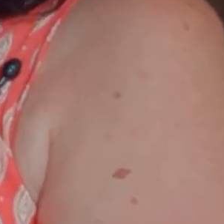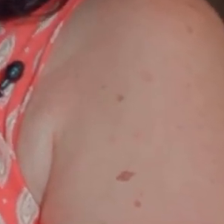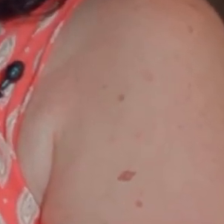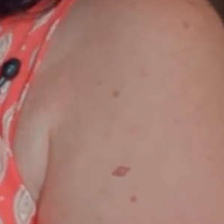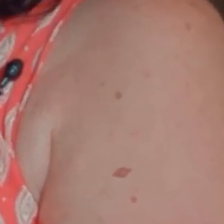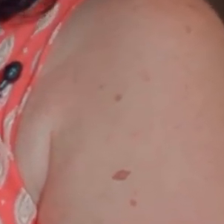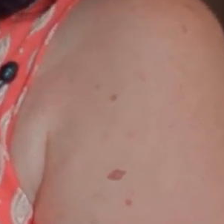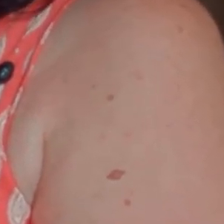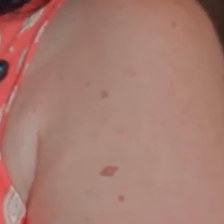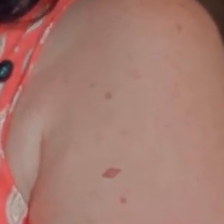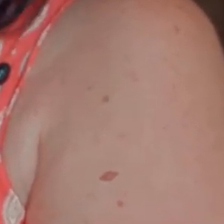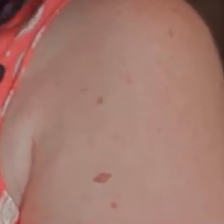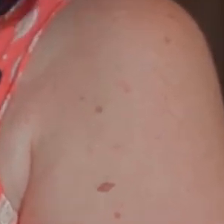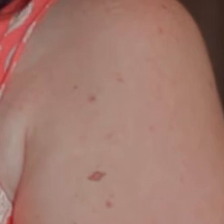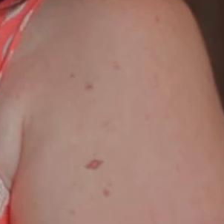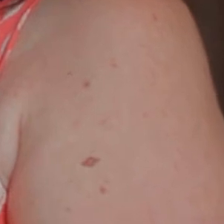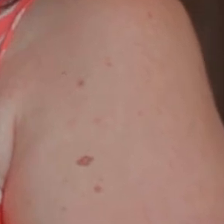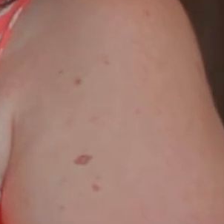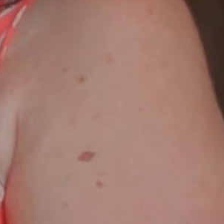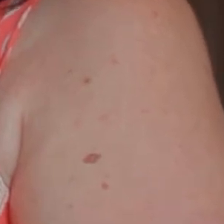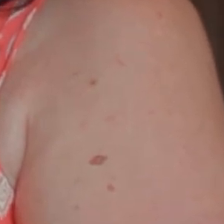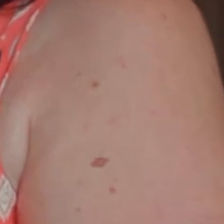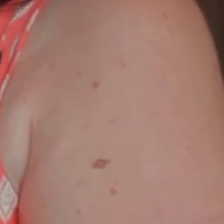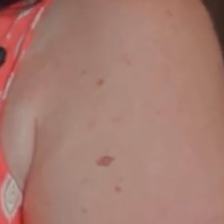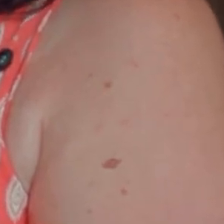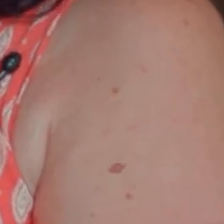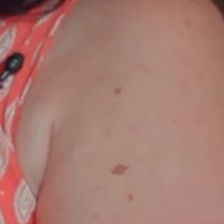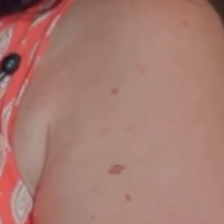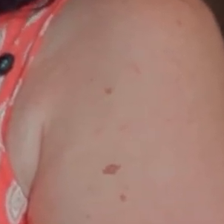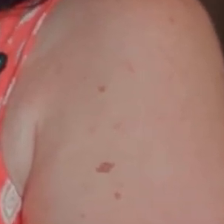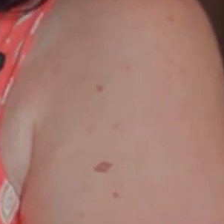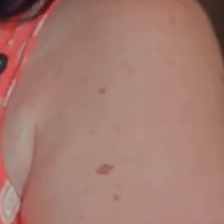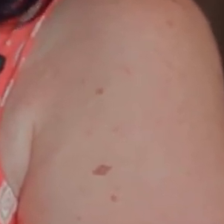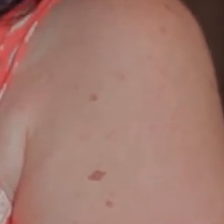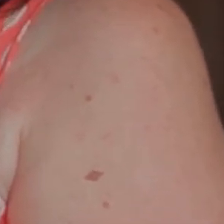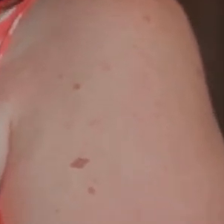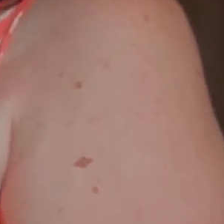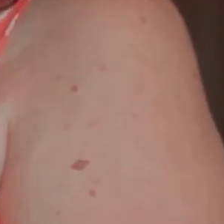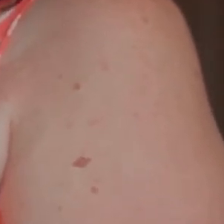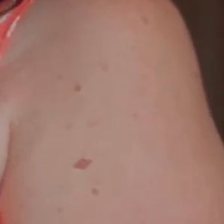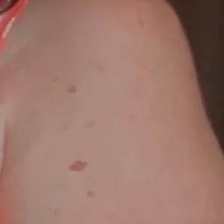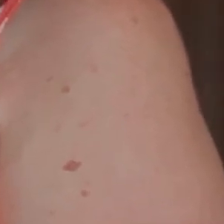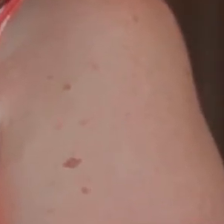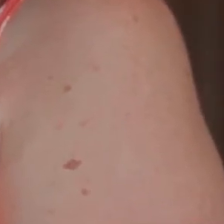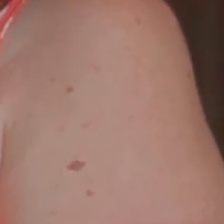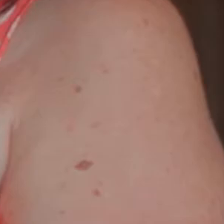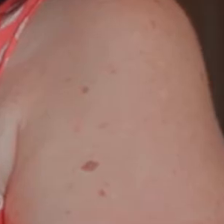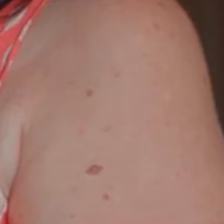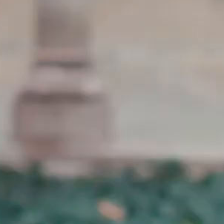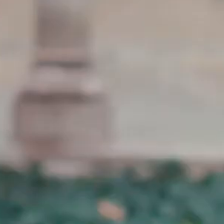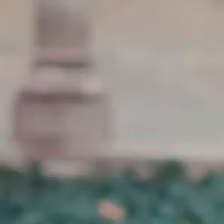difícils, de morts, malalties, fills petits, han pogut contribuir i han continuat treballant, donant-ho tot perquè la universitat pugui tirar